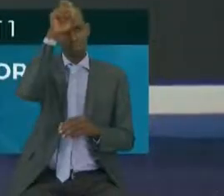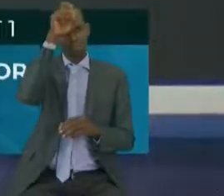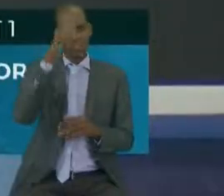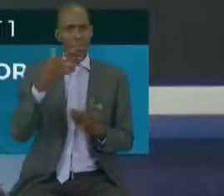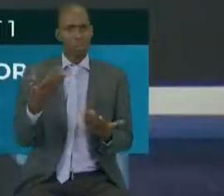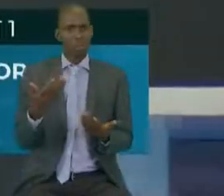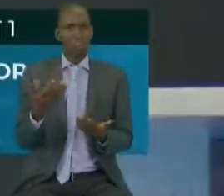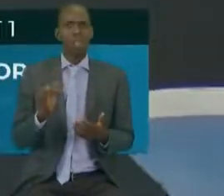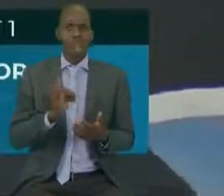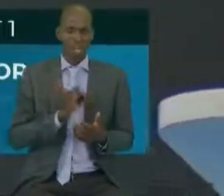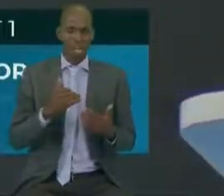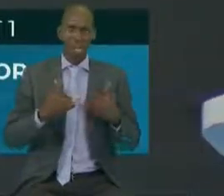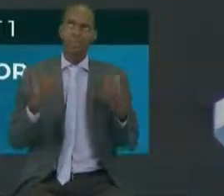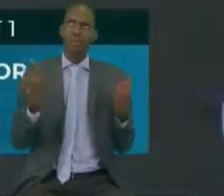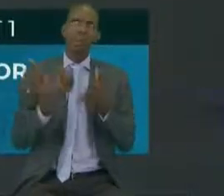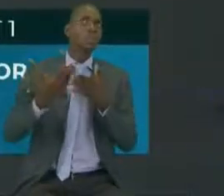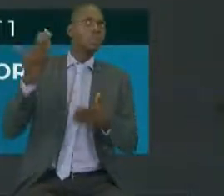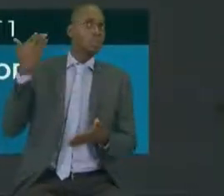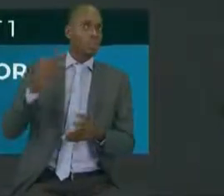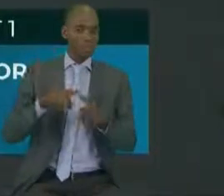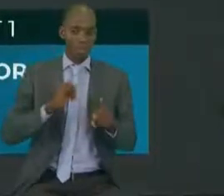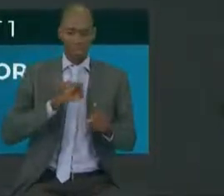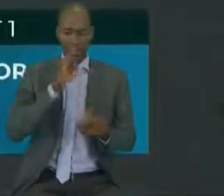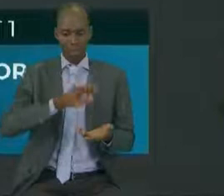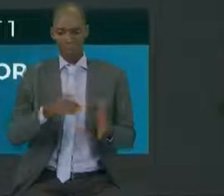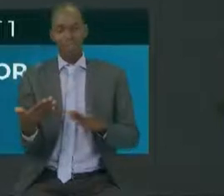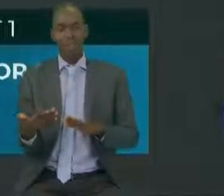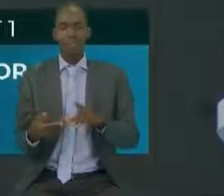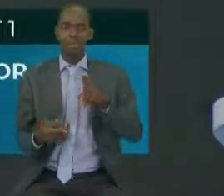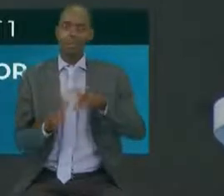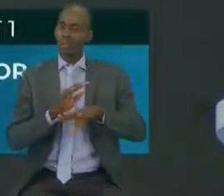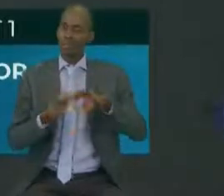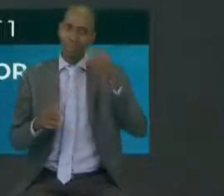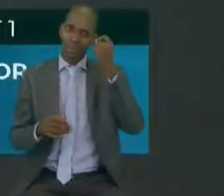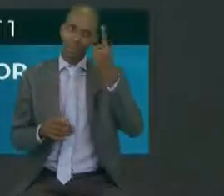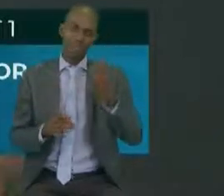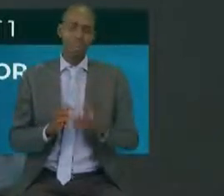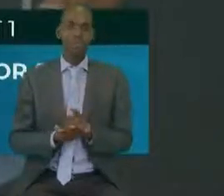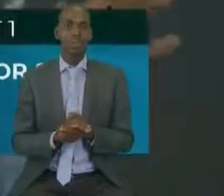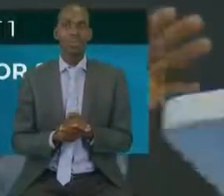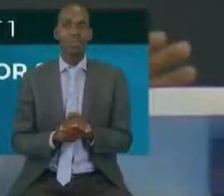mais j'ai péché avant et je suis encore vivant. Tu n'as pas compris.